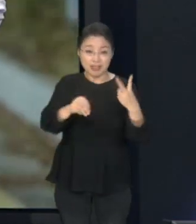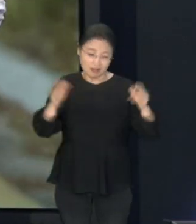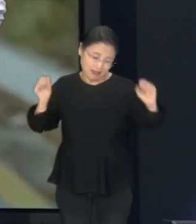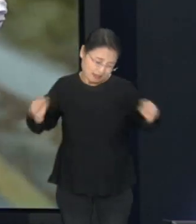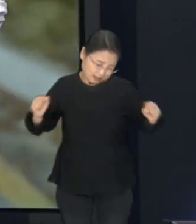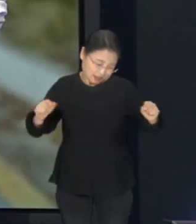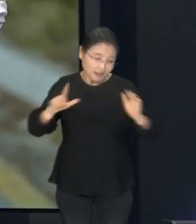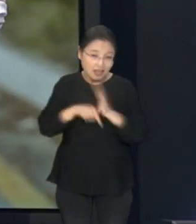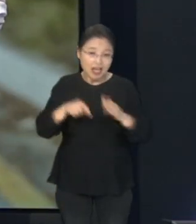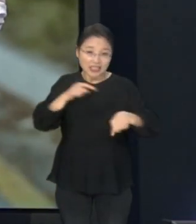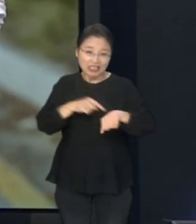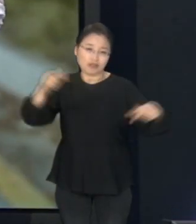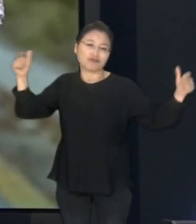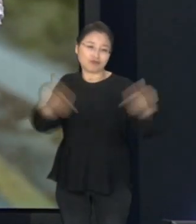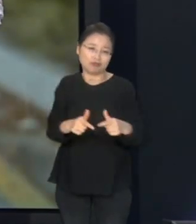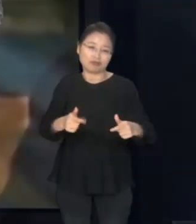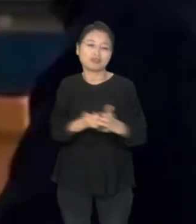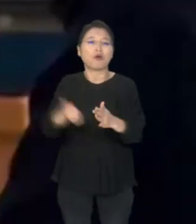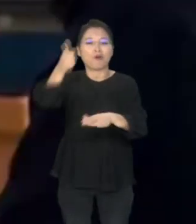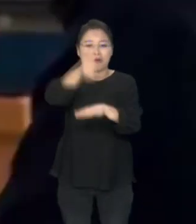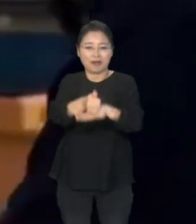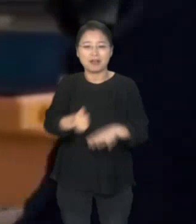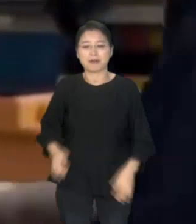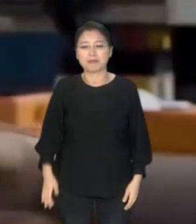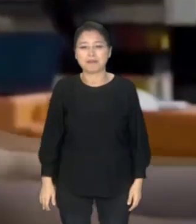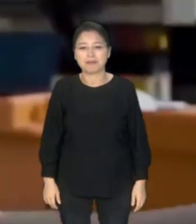줄이는데 성공했습니다.